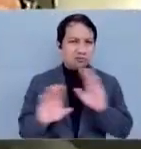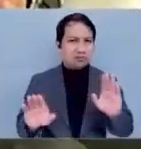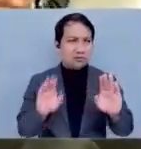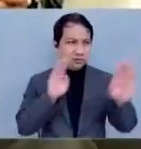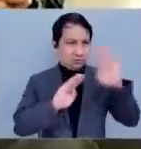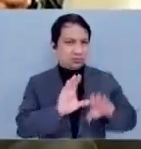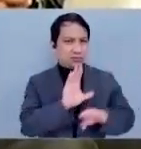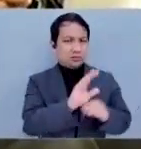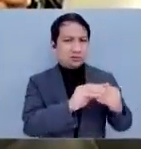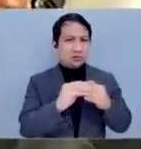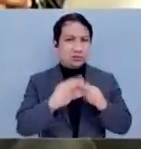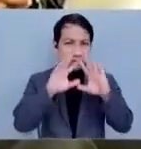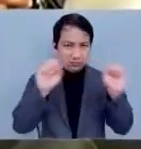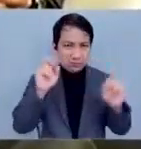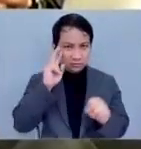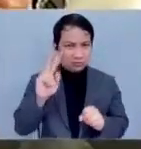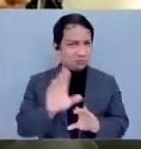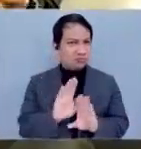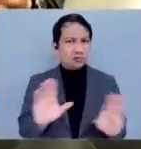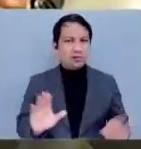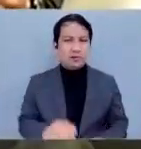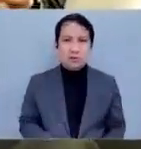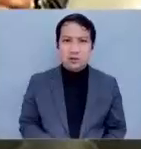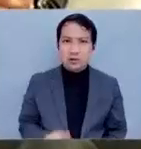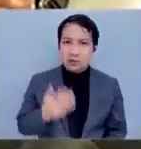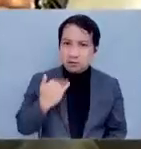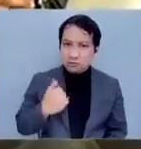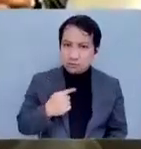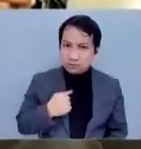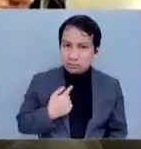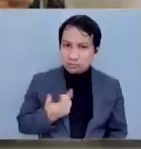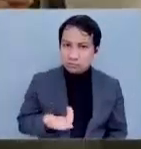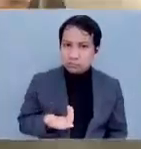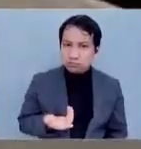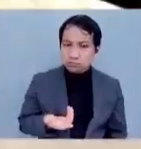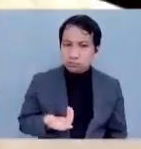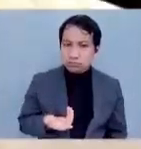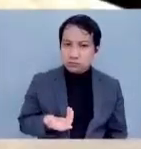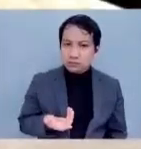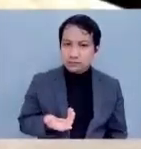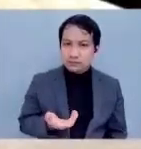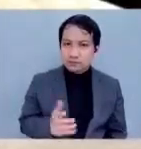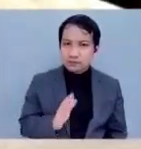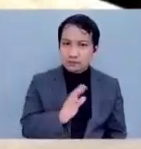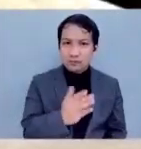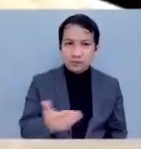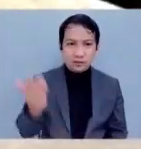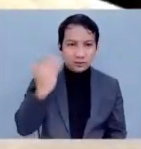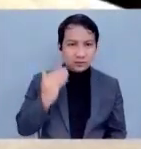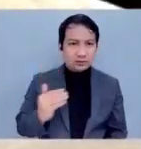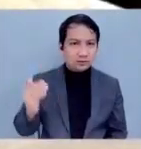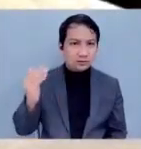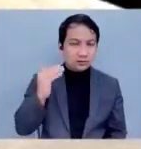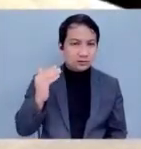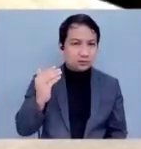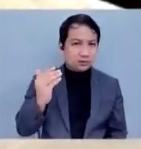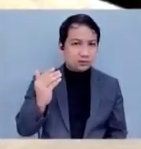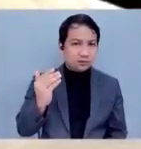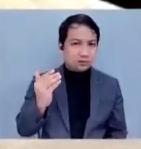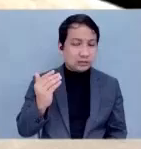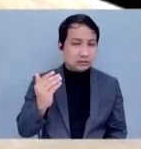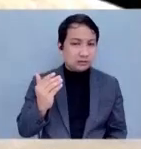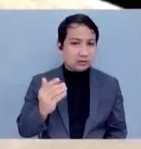ni PBBM. Bakit ko hindi ginawa yan nung when I was at the height of my